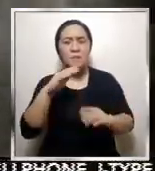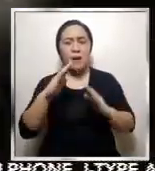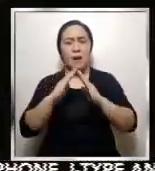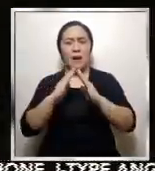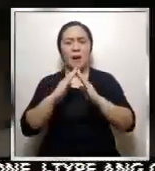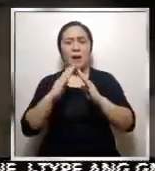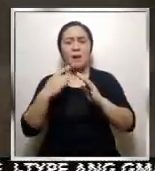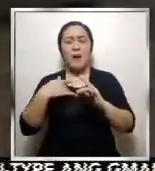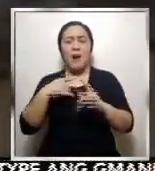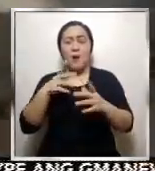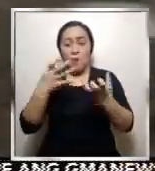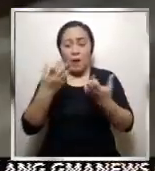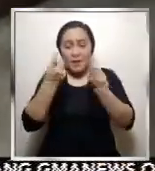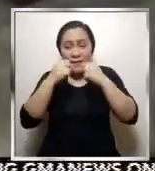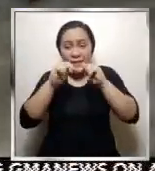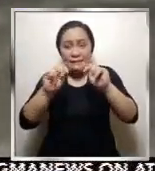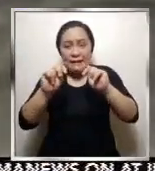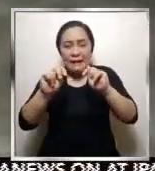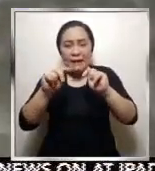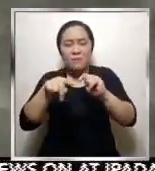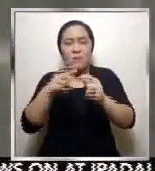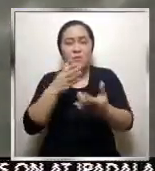para makuha ang anak.